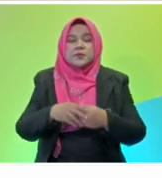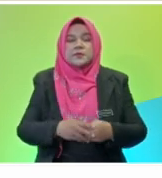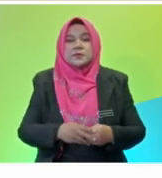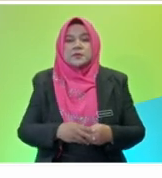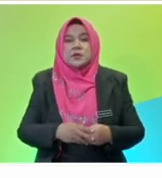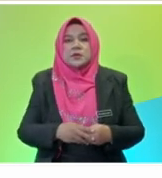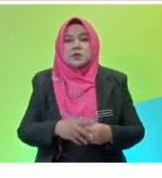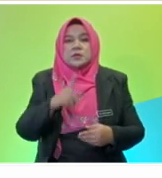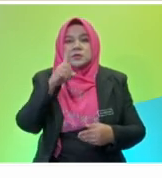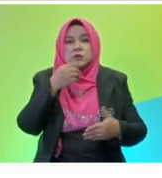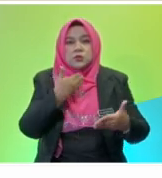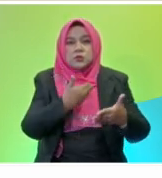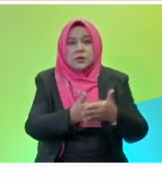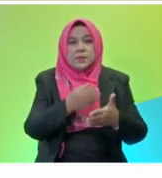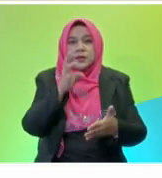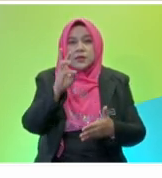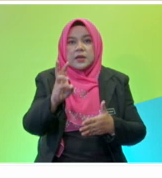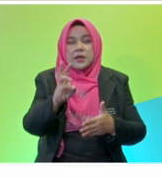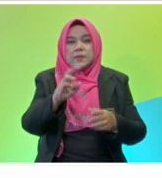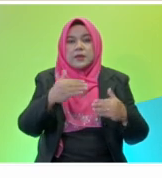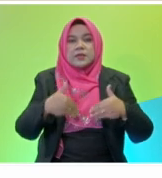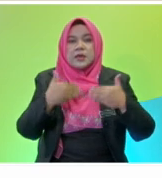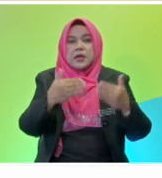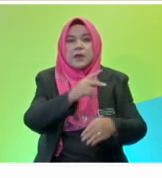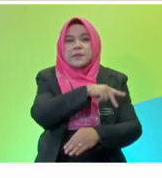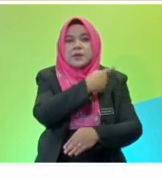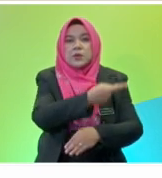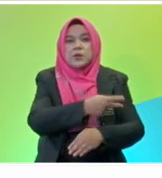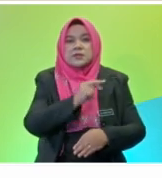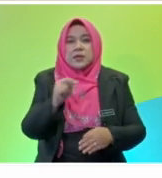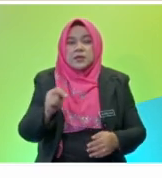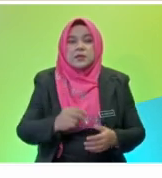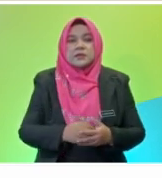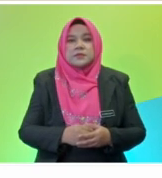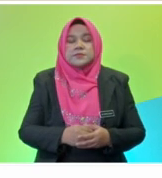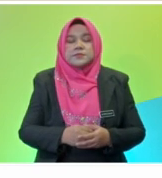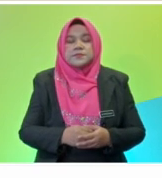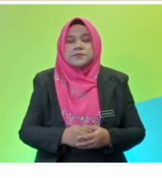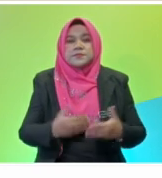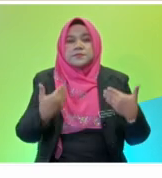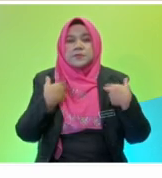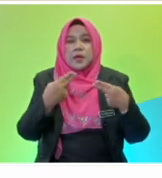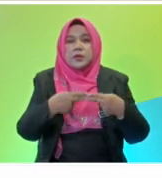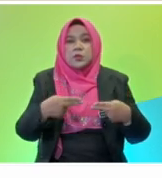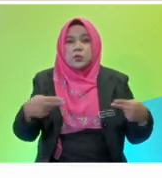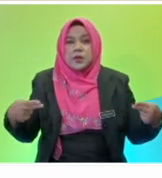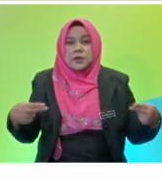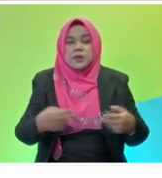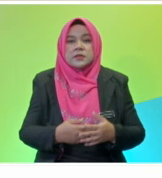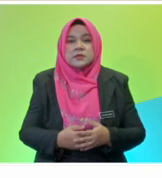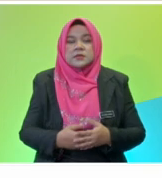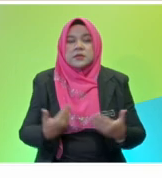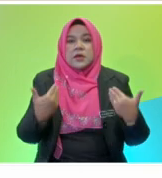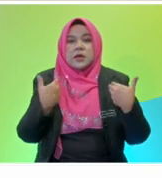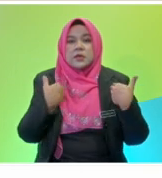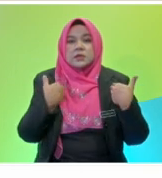contohnya 1 sampai 6 tahap penguasa ada Oke dia ada uraian dia di situ oke seterusnya kita ada template